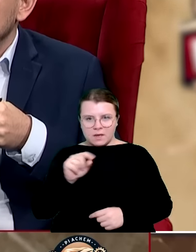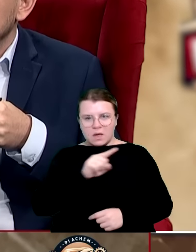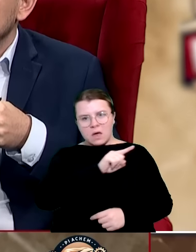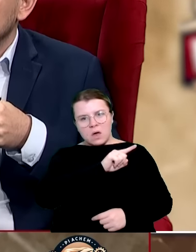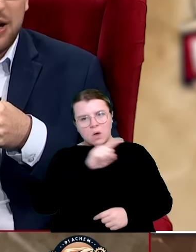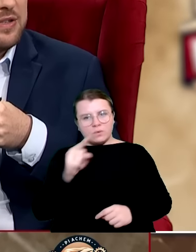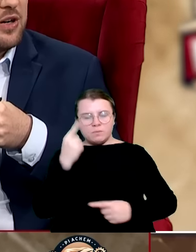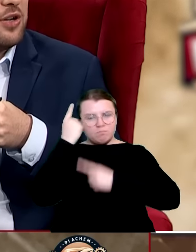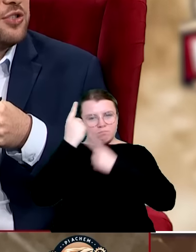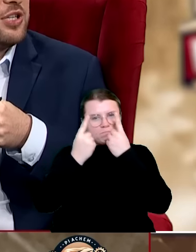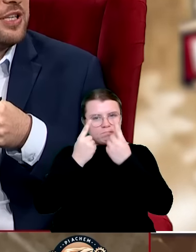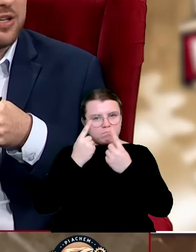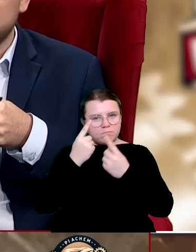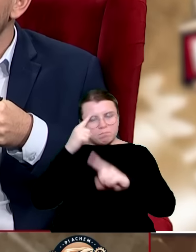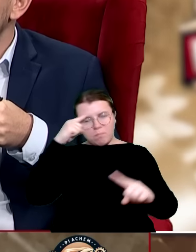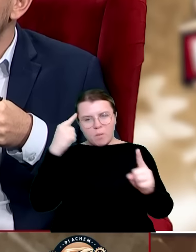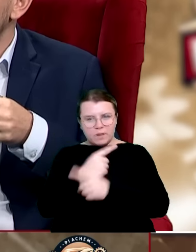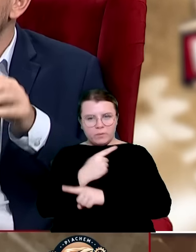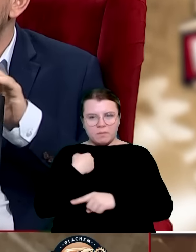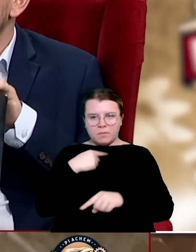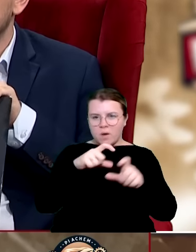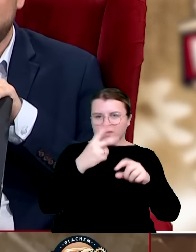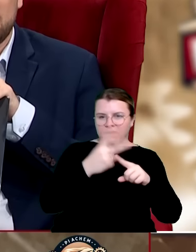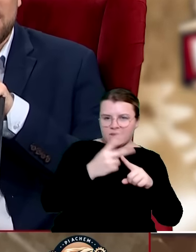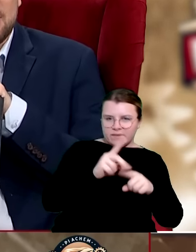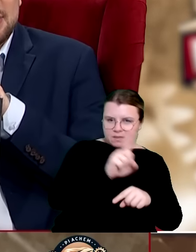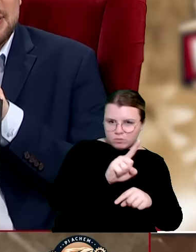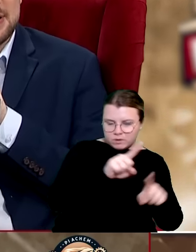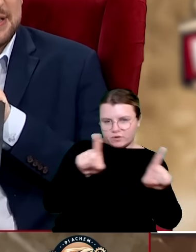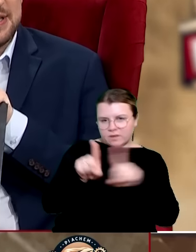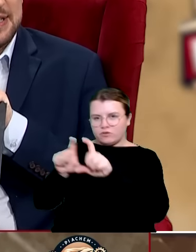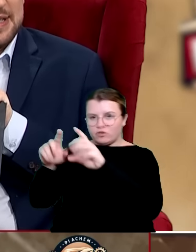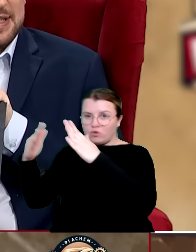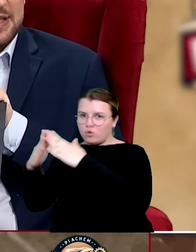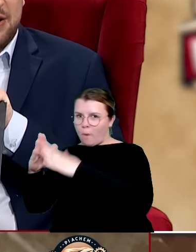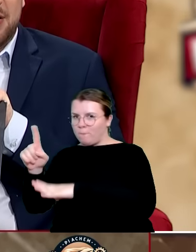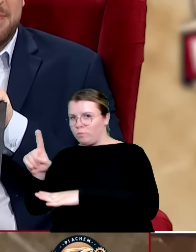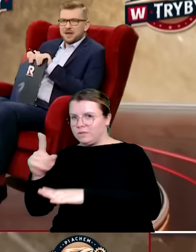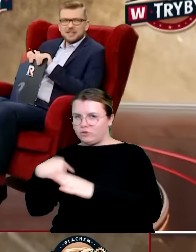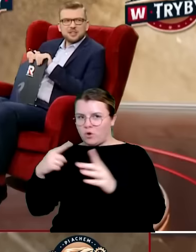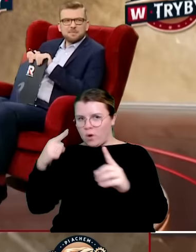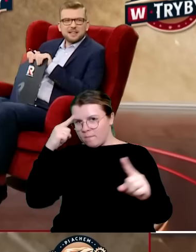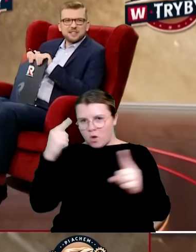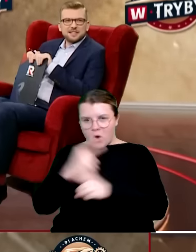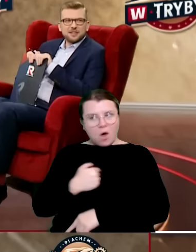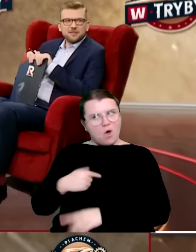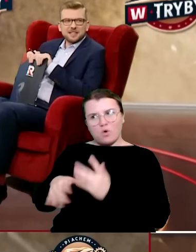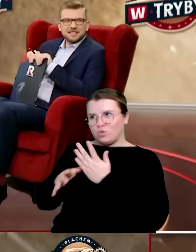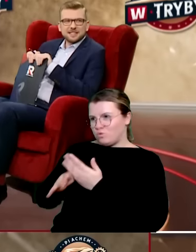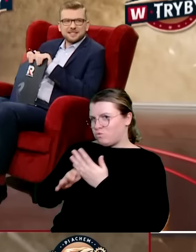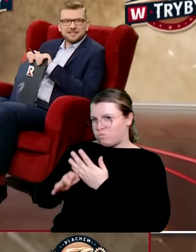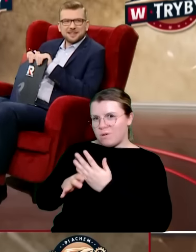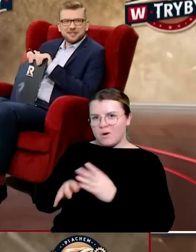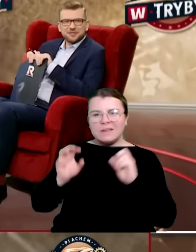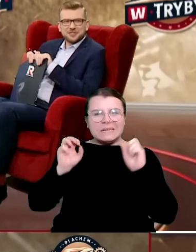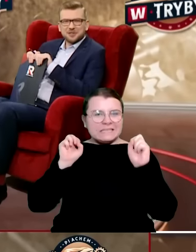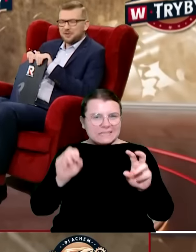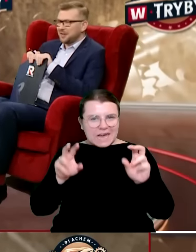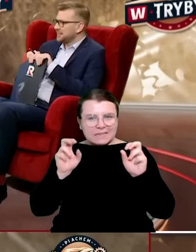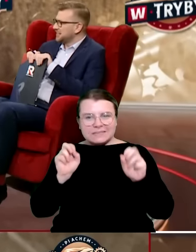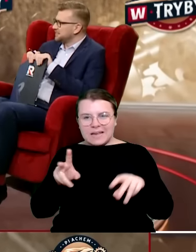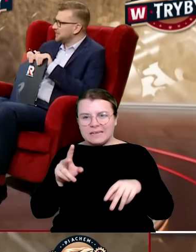publicznym. A o co chodzi, to myślę, że mogą państwo... Grubo kolega idzie. Będzie cytowanie, zaraz na